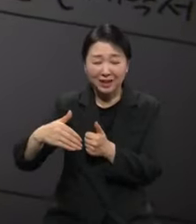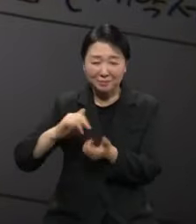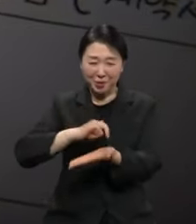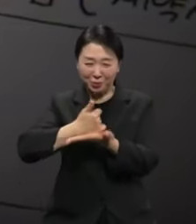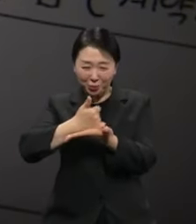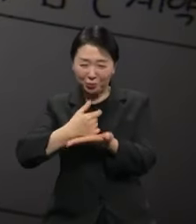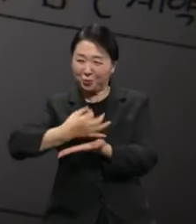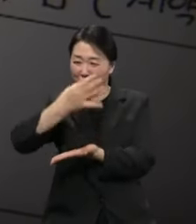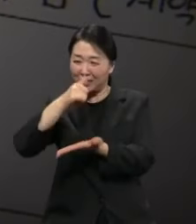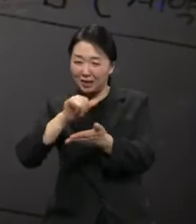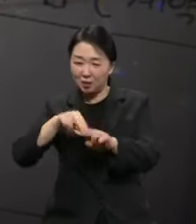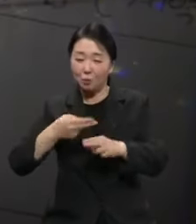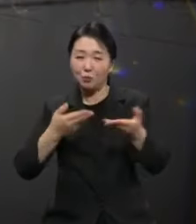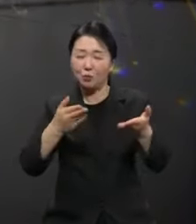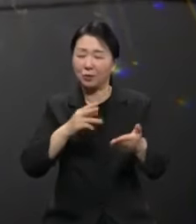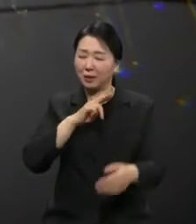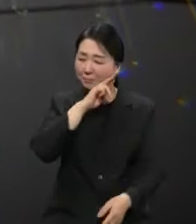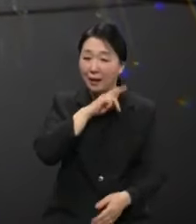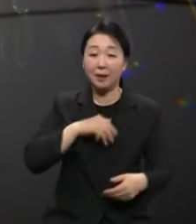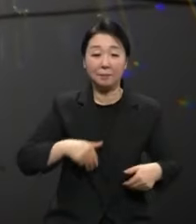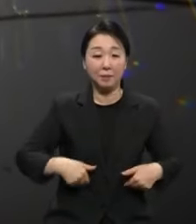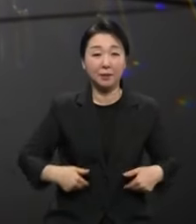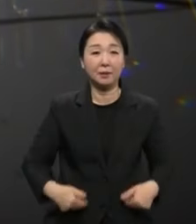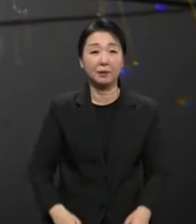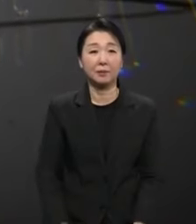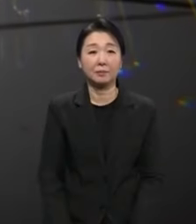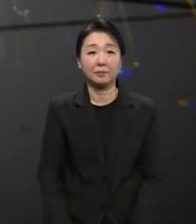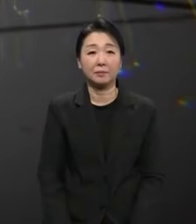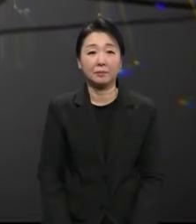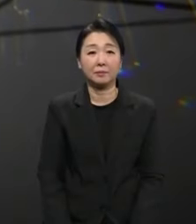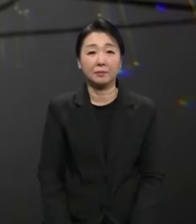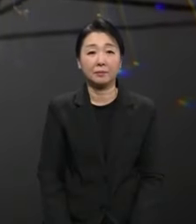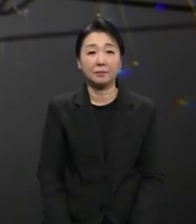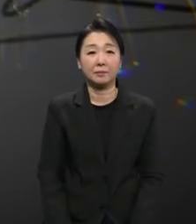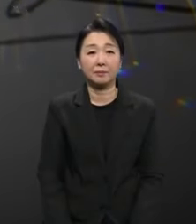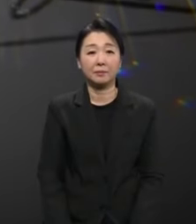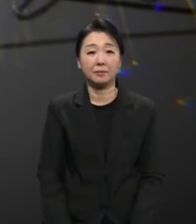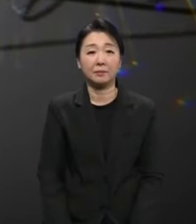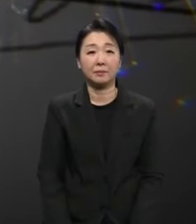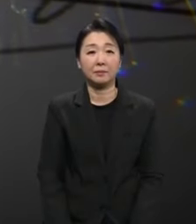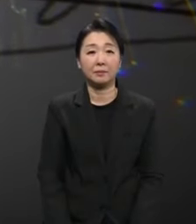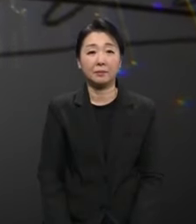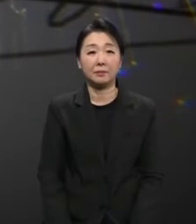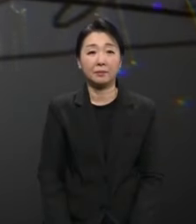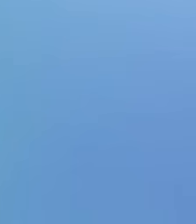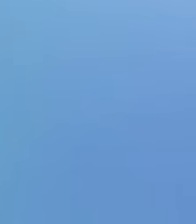증정할 때는 의심해볼 필요가 있다고 설명했습니다. JTBC 한민정입니다.